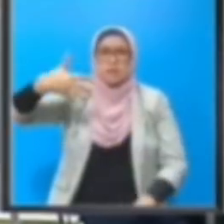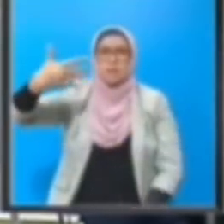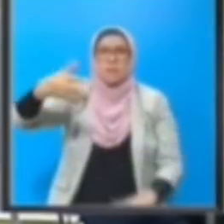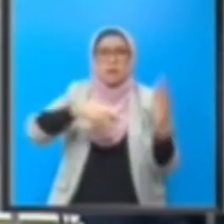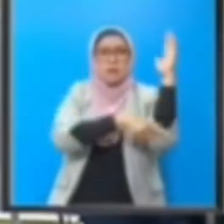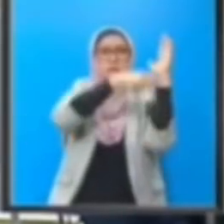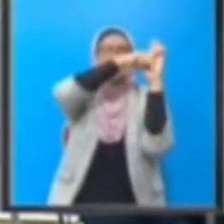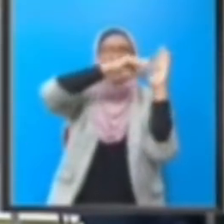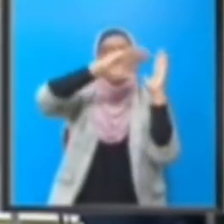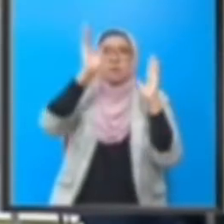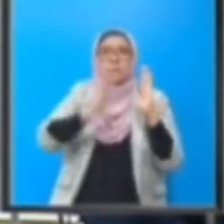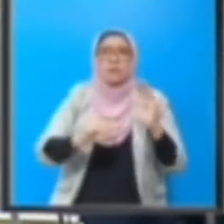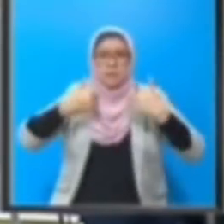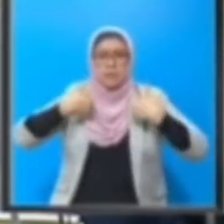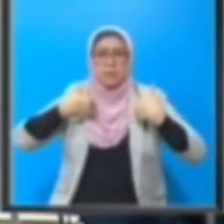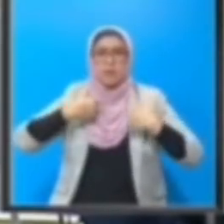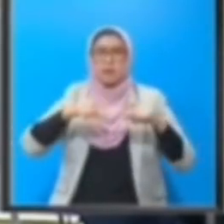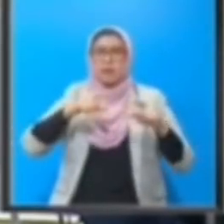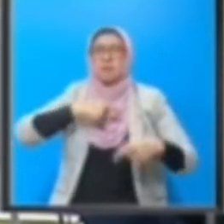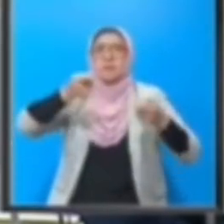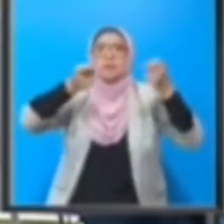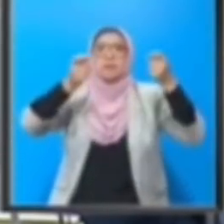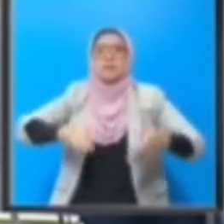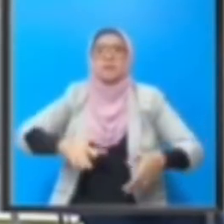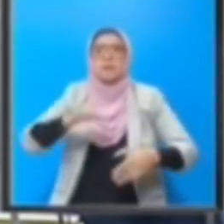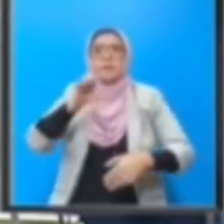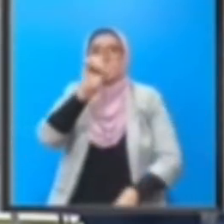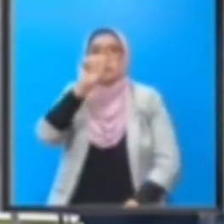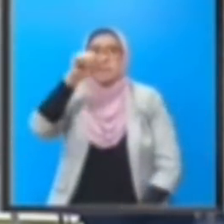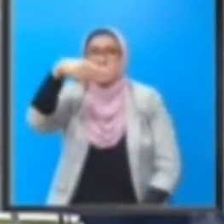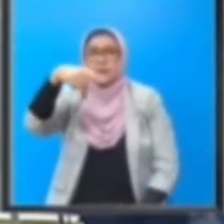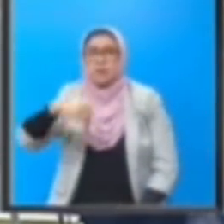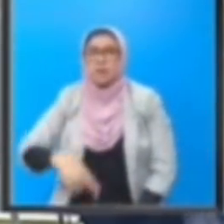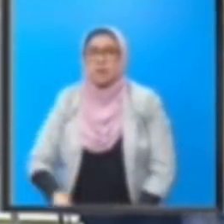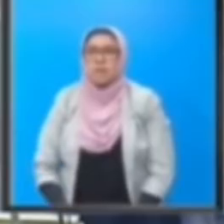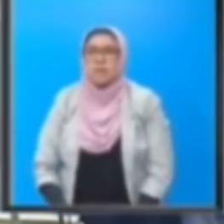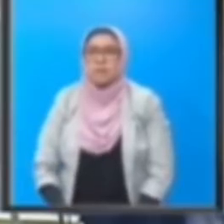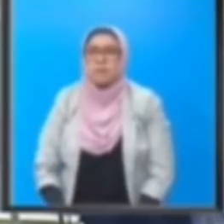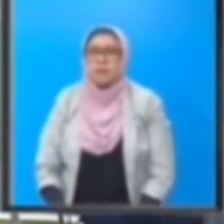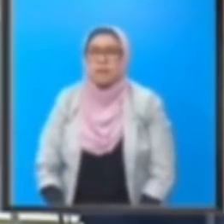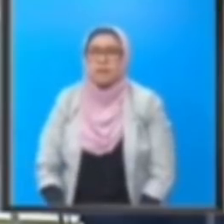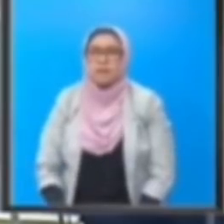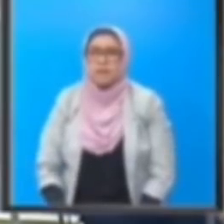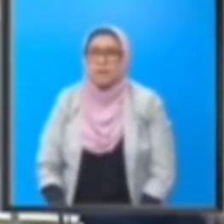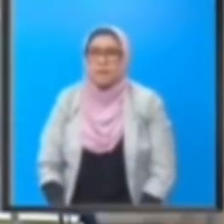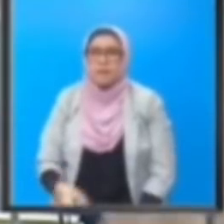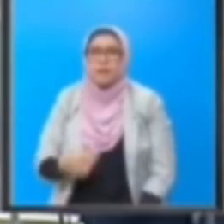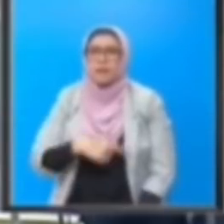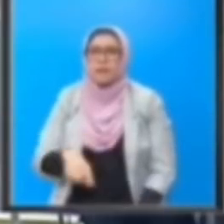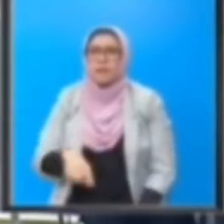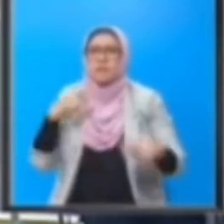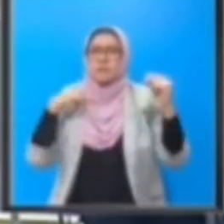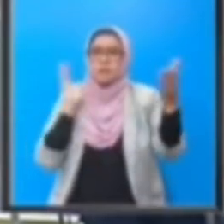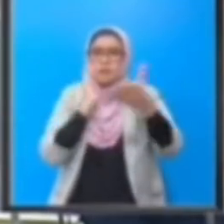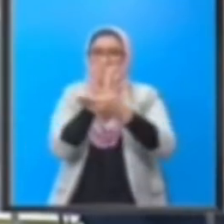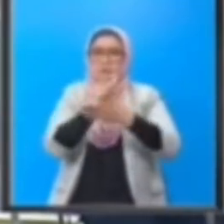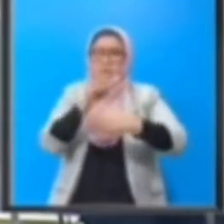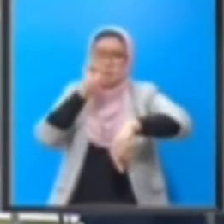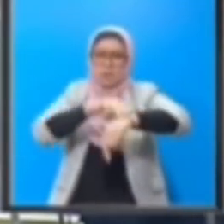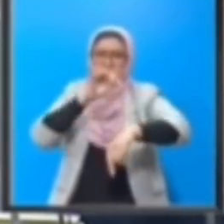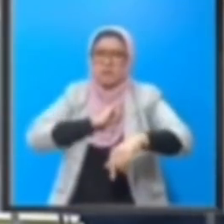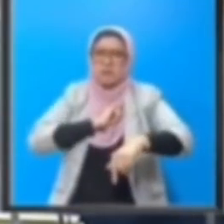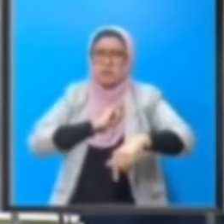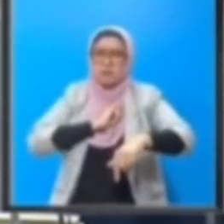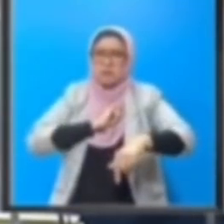satu. Keduanya, kerusi speaker Yang Berhormat, tidak boleh Dato' dikaitkan pengerusi, dengan mana-mana saya berjalan. Parti saya politik. Tidak pernah. Saya